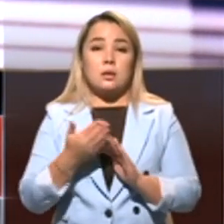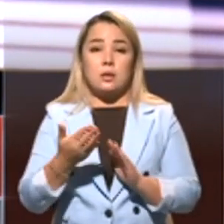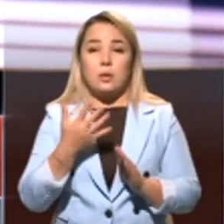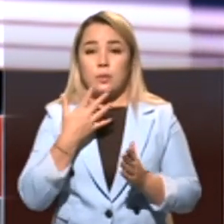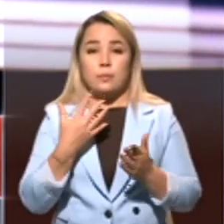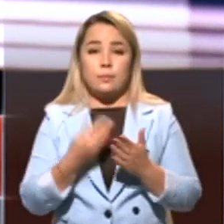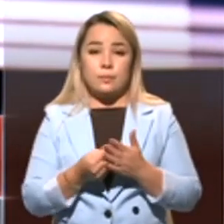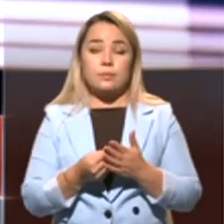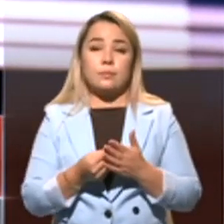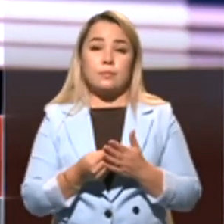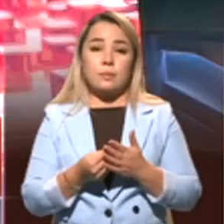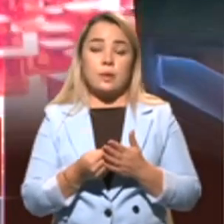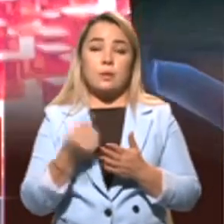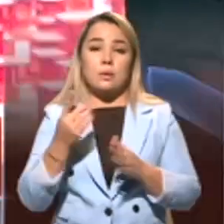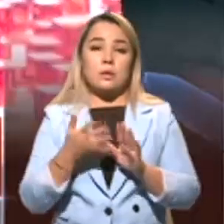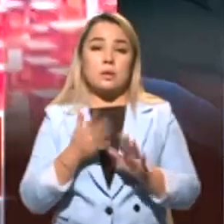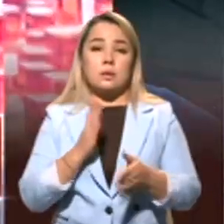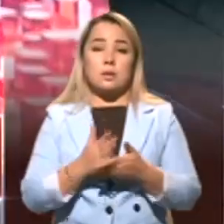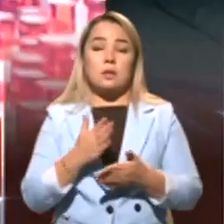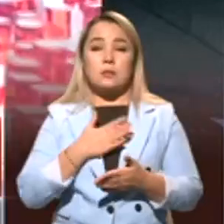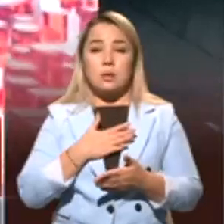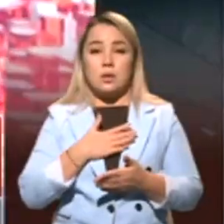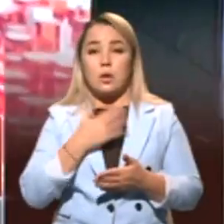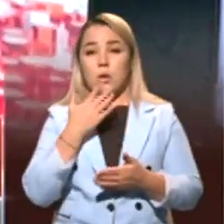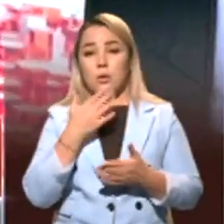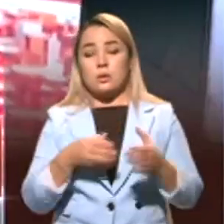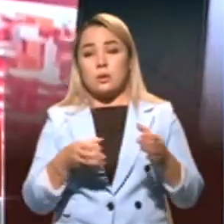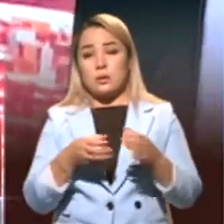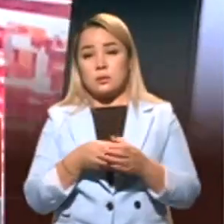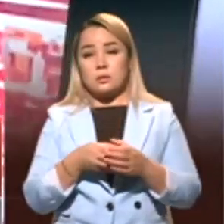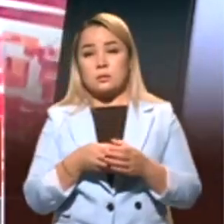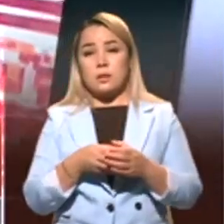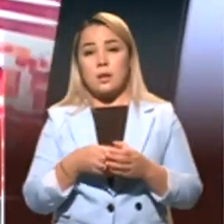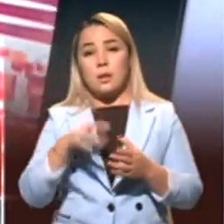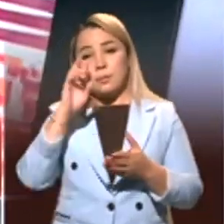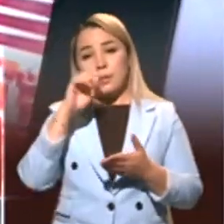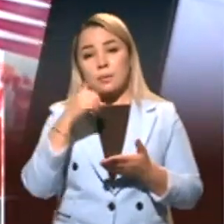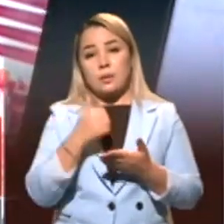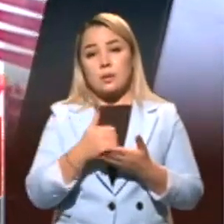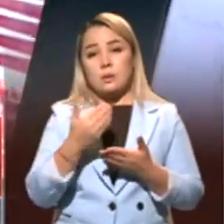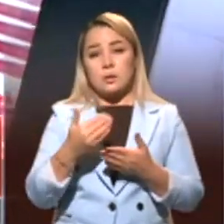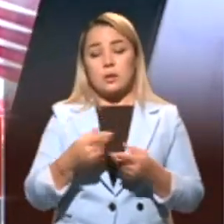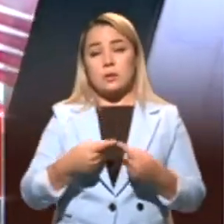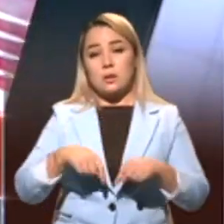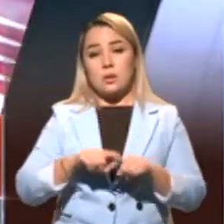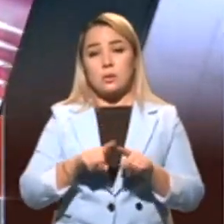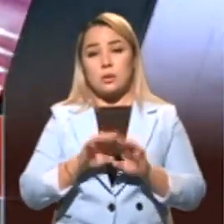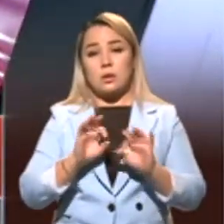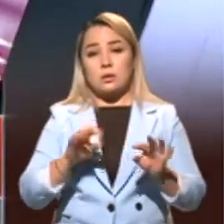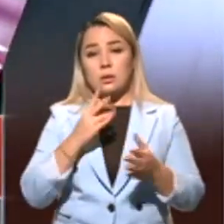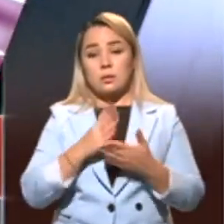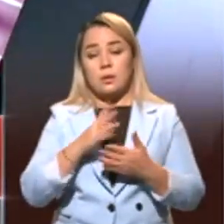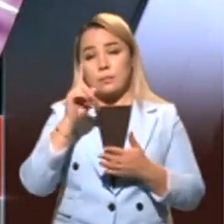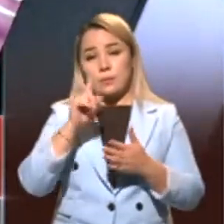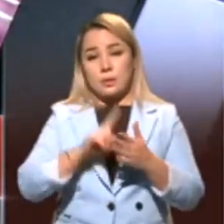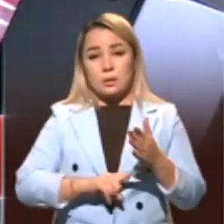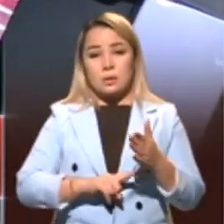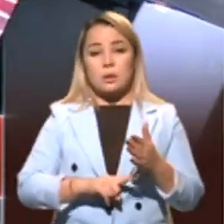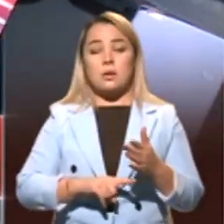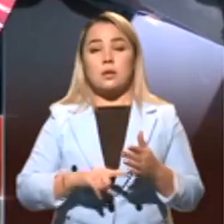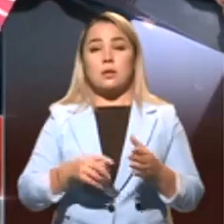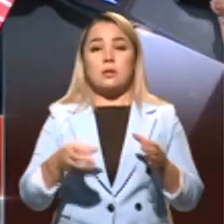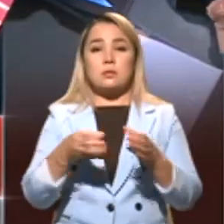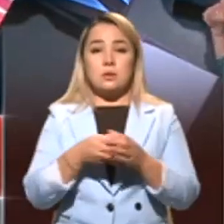біз бірінші кезекте біздің енді ұлттық мемлекеттің тұрғысынан қарайтын болсақ, дін жаңағы